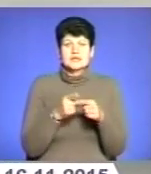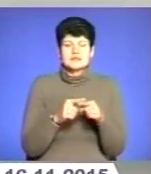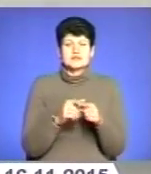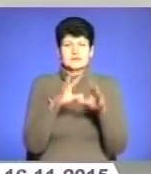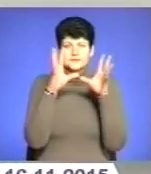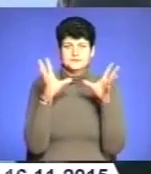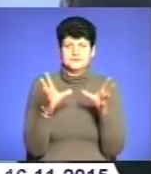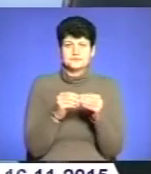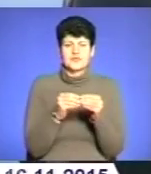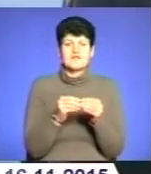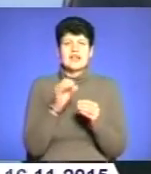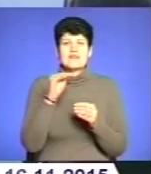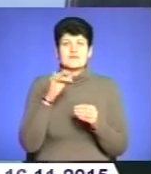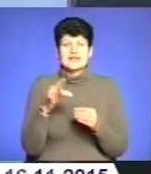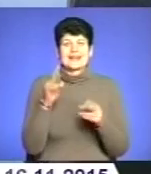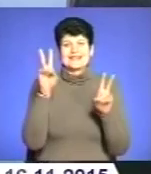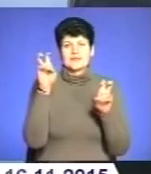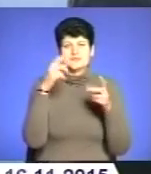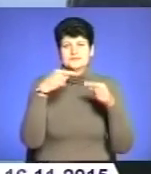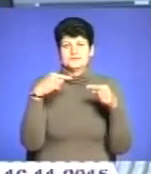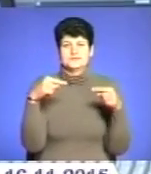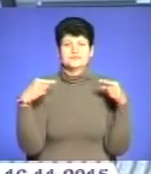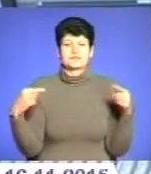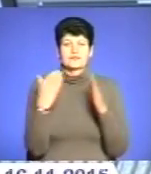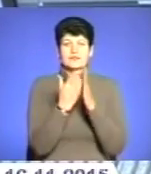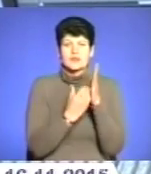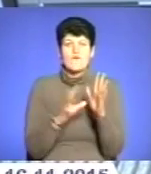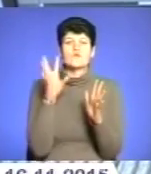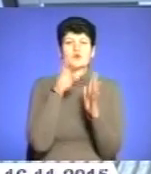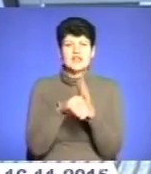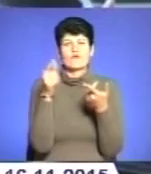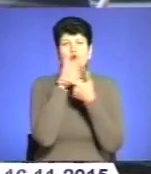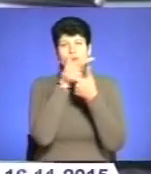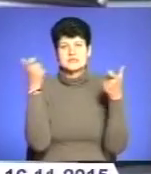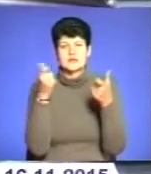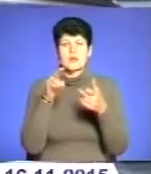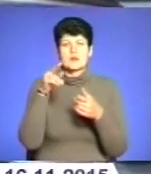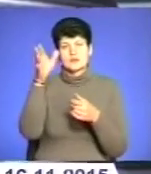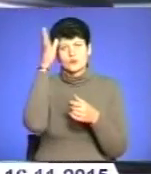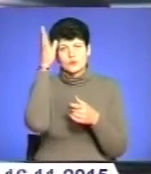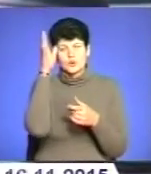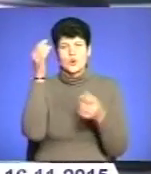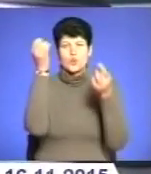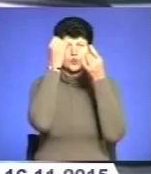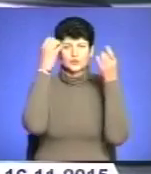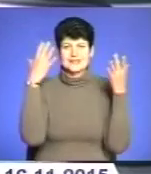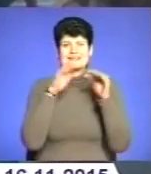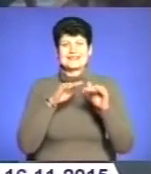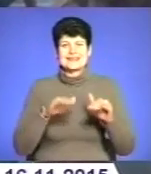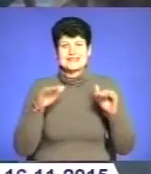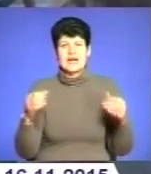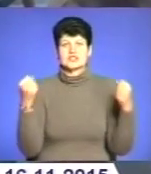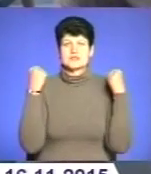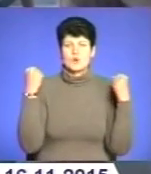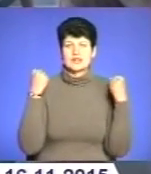каналі. В ефірі тематичне розмаїття програм, включаючи інформаційні, публіцистичні, культурологічні, дитячі, спортивні